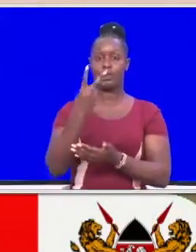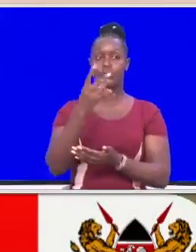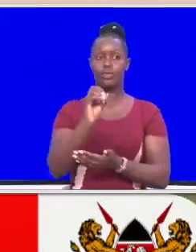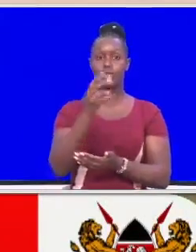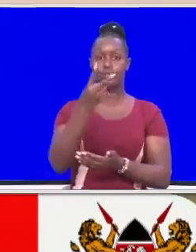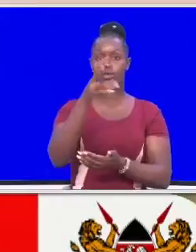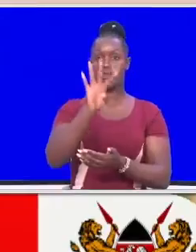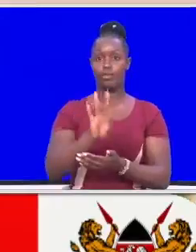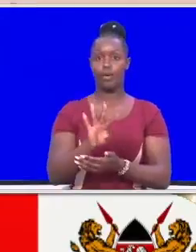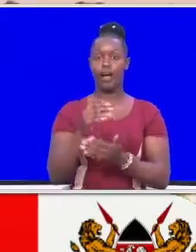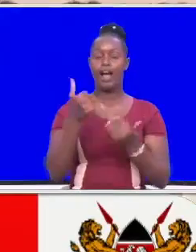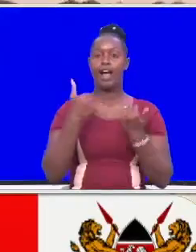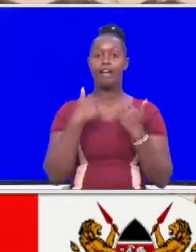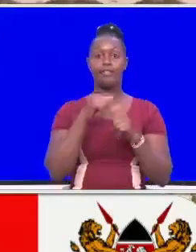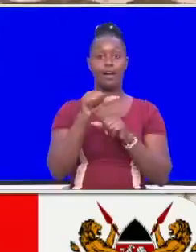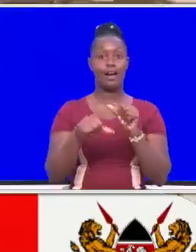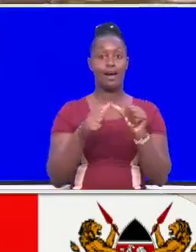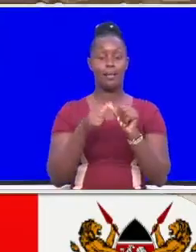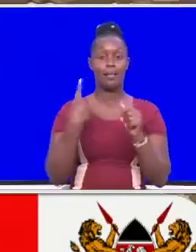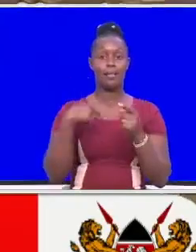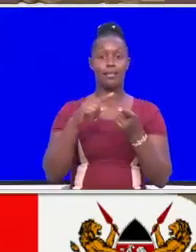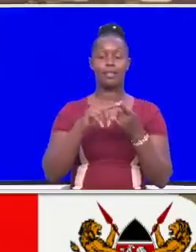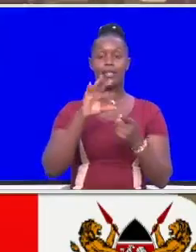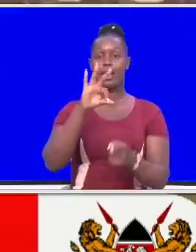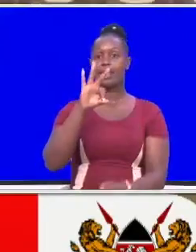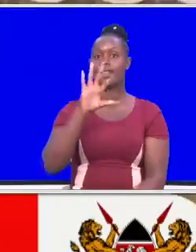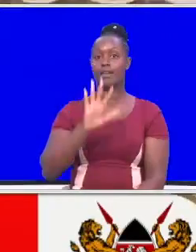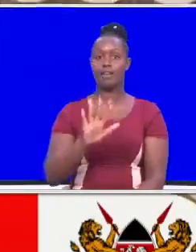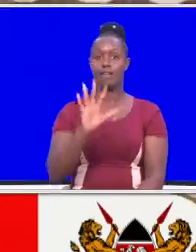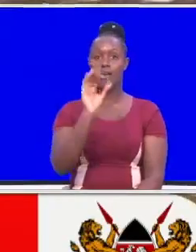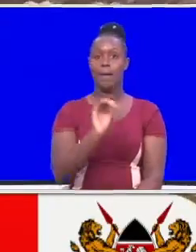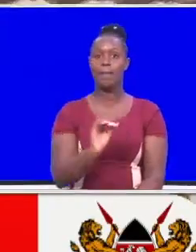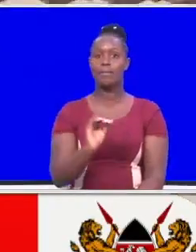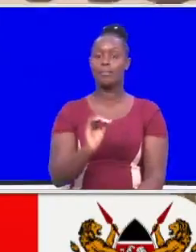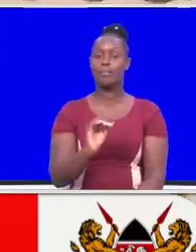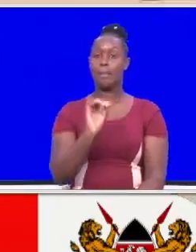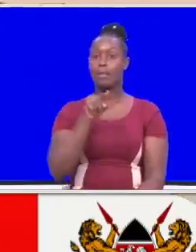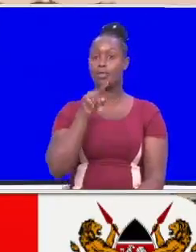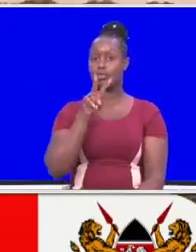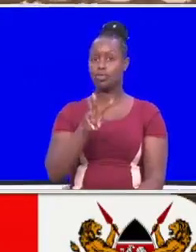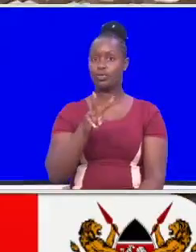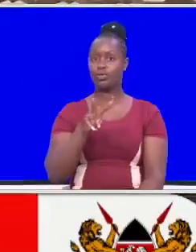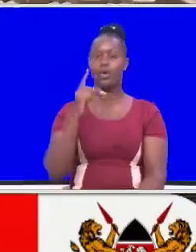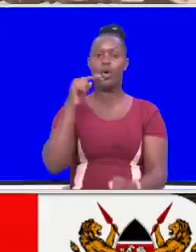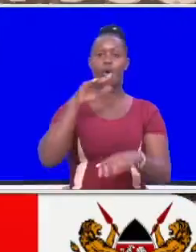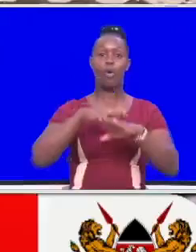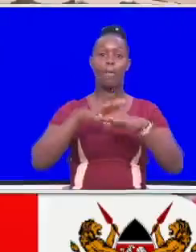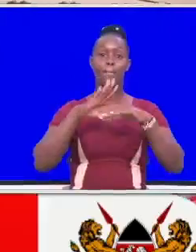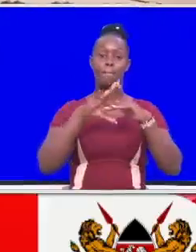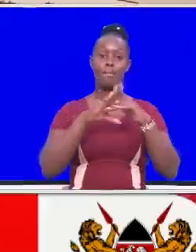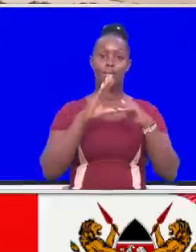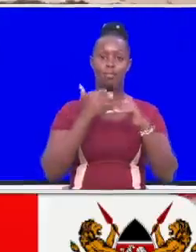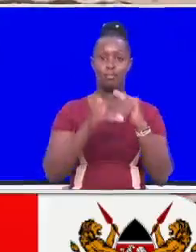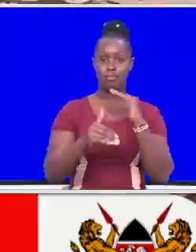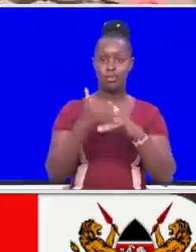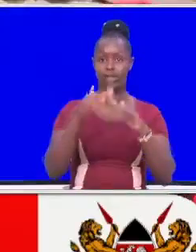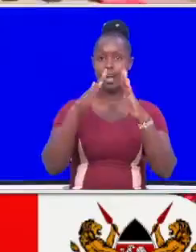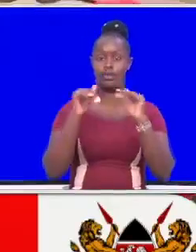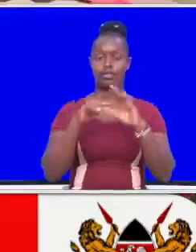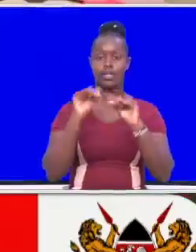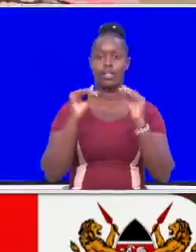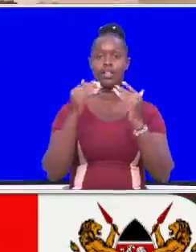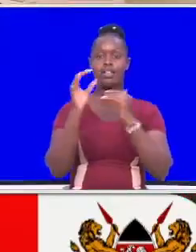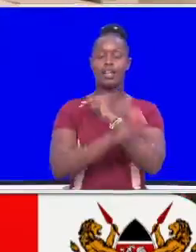2023-2024 imetenga jumla ya shilingi bilioni 35.2 kwenye mradi wa ujenzi wa nyumba kote nchini. Hii